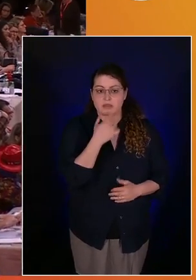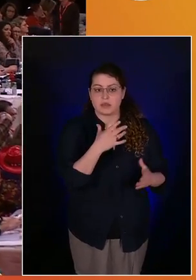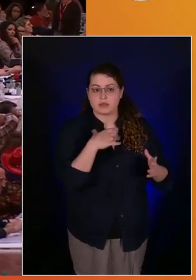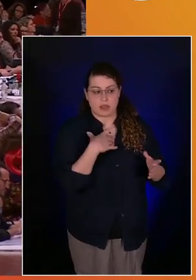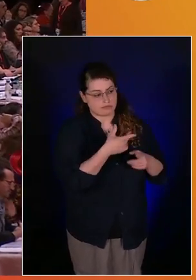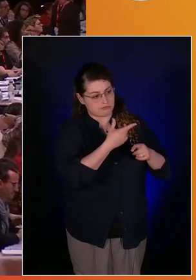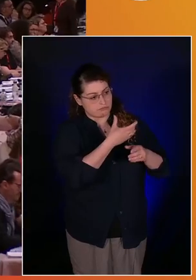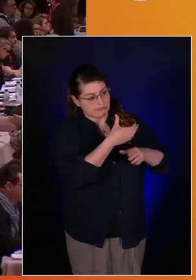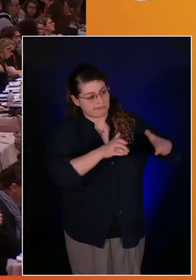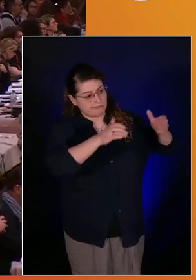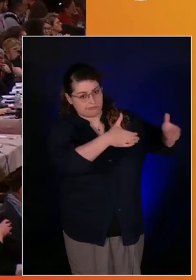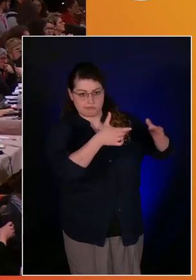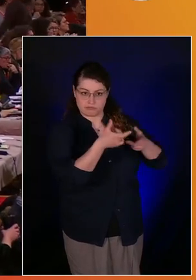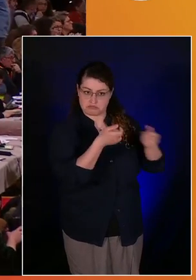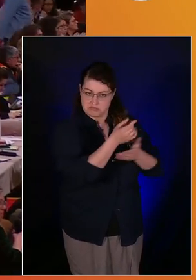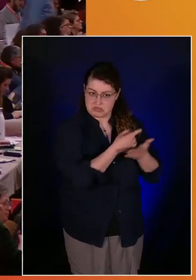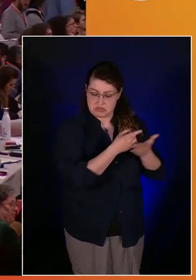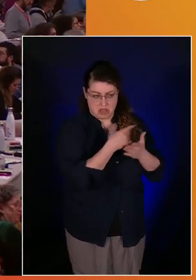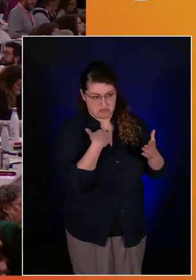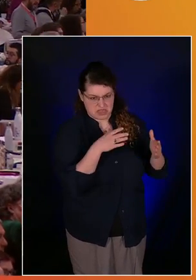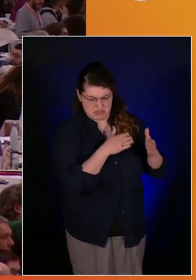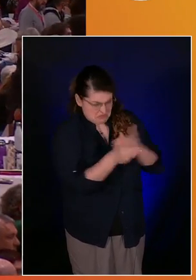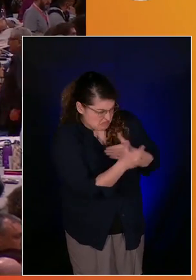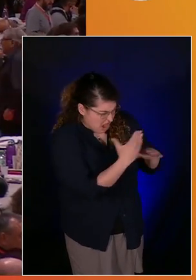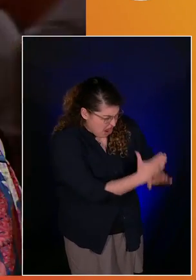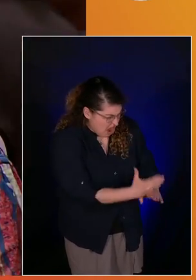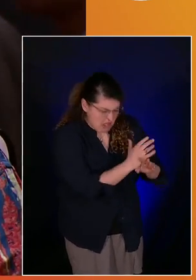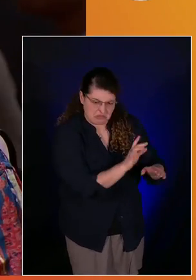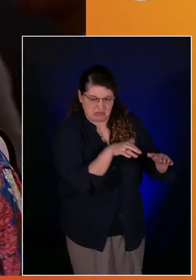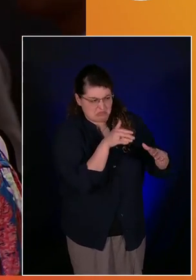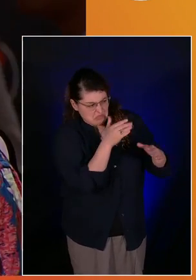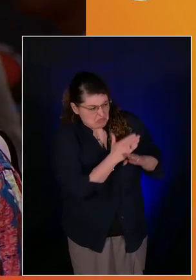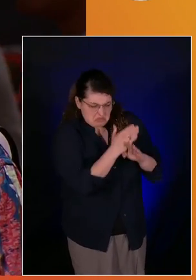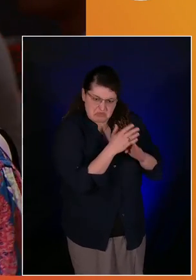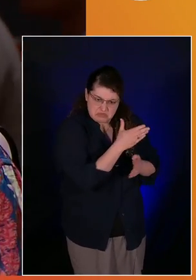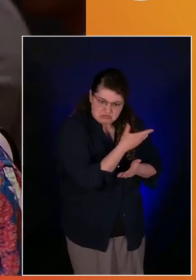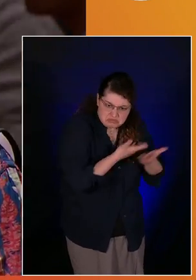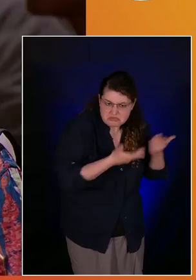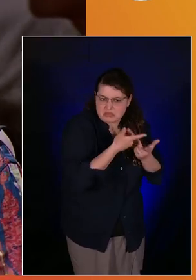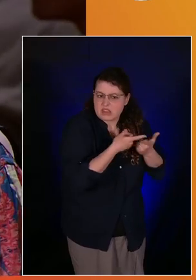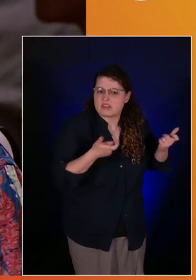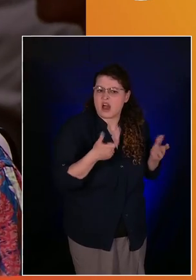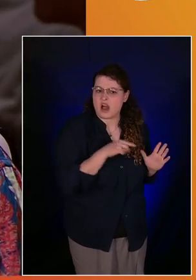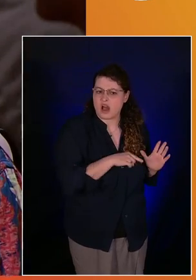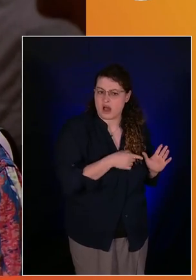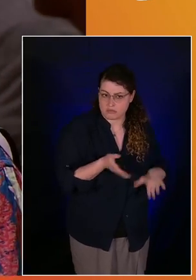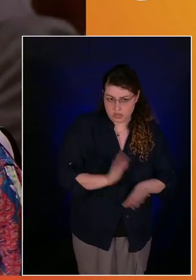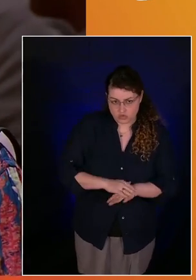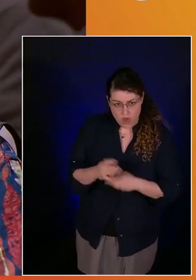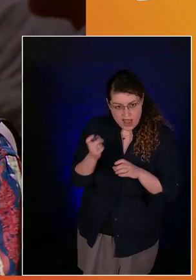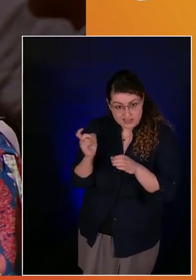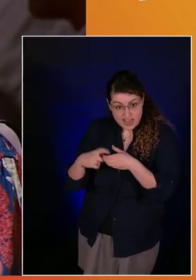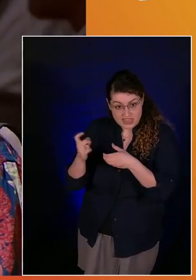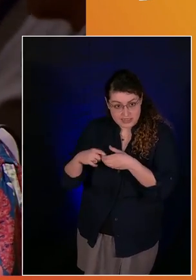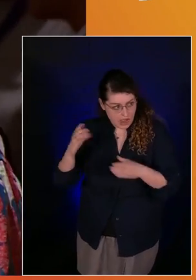qui a pendant des années a eu des pratiques cachées des pratiques souterraines et où les syndicats n'avaient plus accès au au au débats